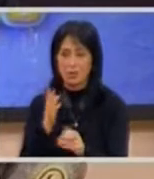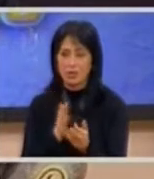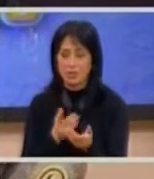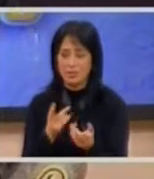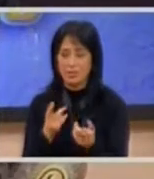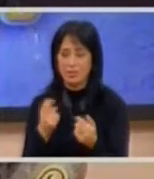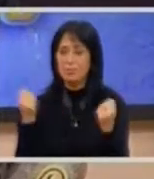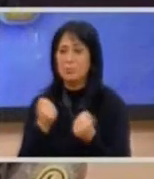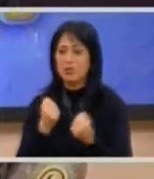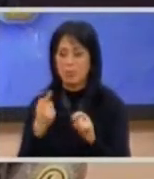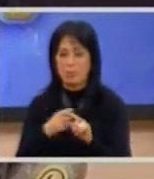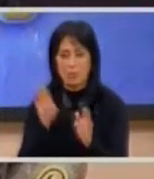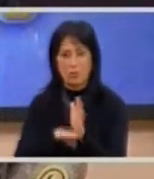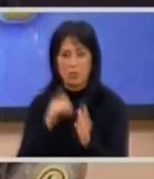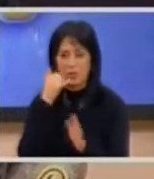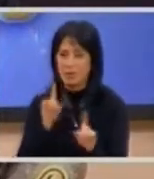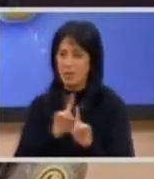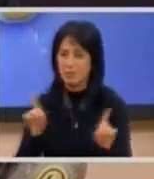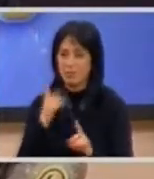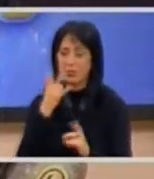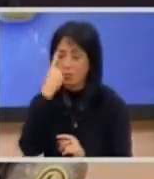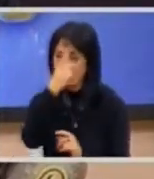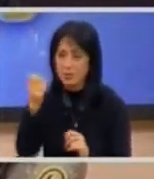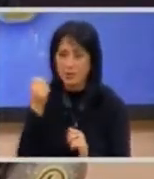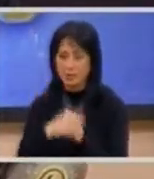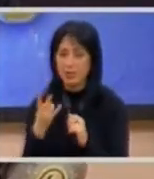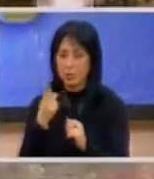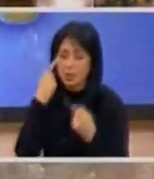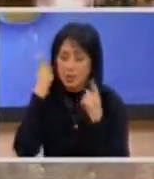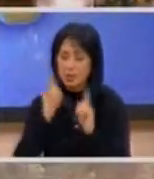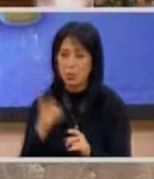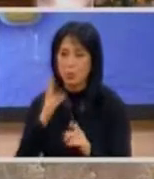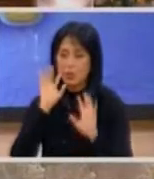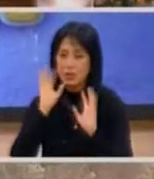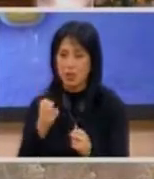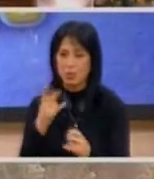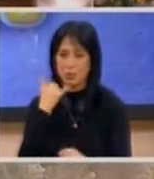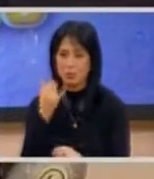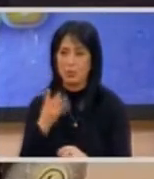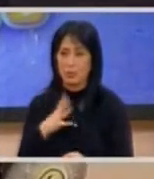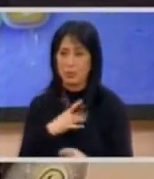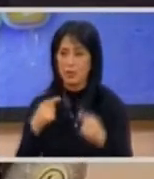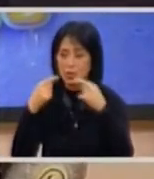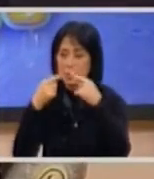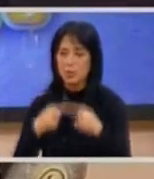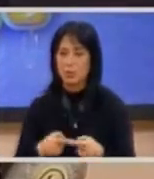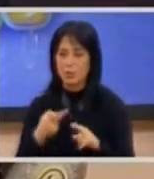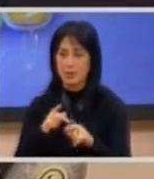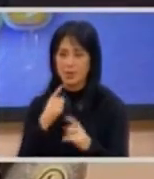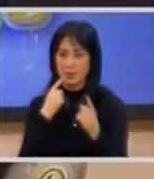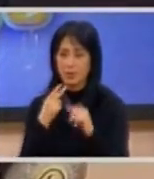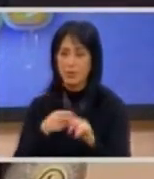ზარების განხორციელება ჩვენს, ესე რომ ვთქვათ, ცენტრში. ზუსტად რომ ვიცოდეთ რატო ვრეკავთ, ხო? და ზუსტად ეს არის საუბარი იმაზე,